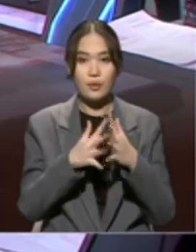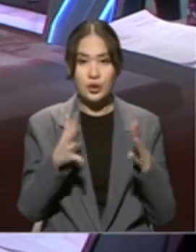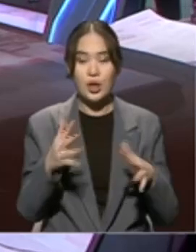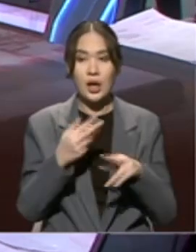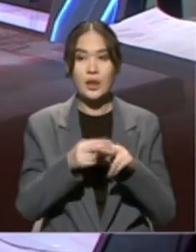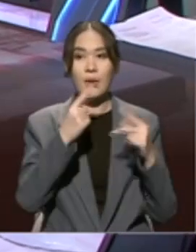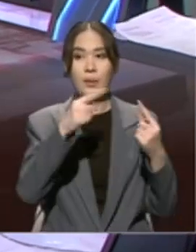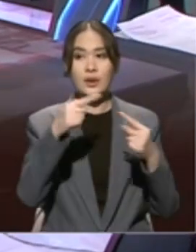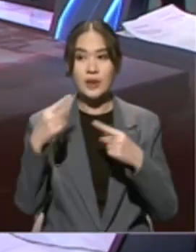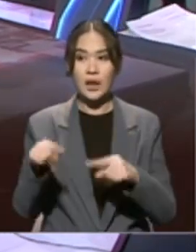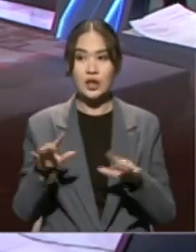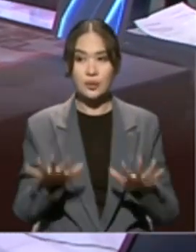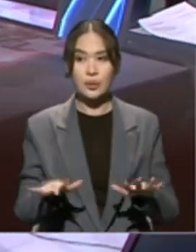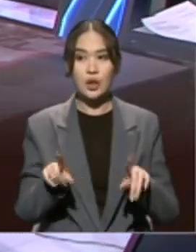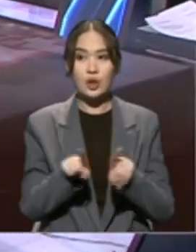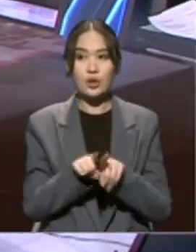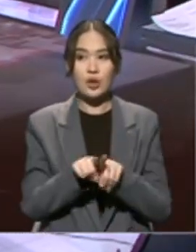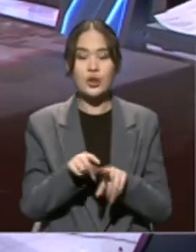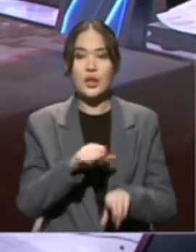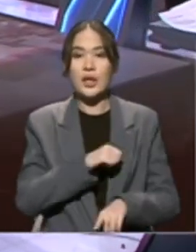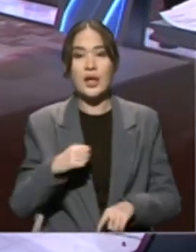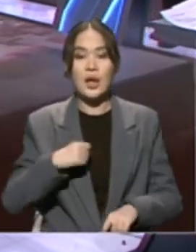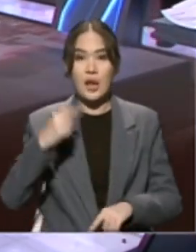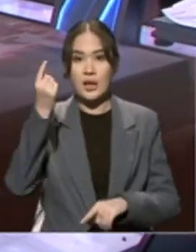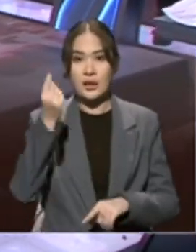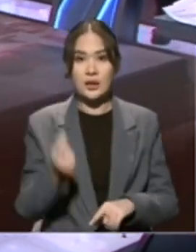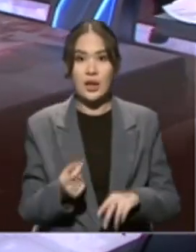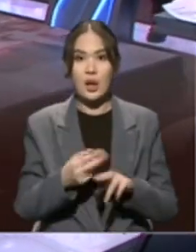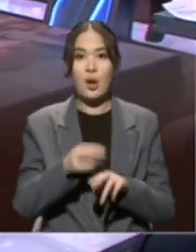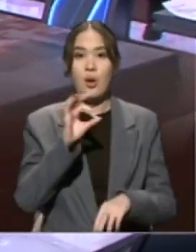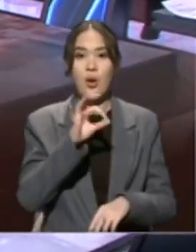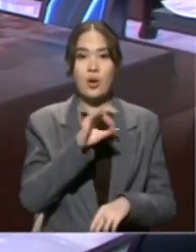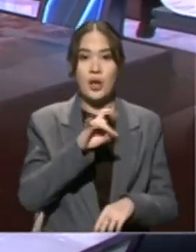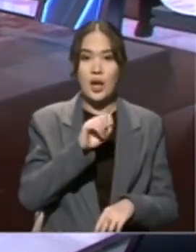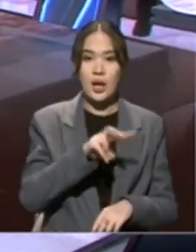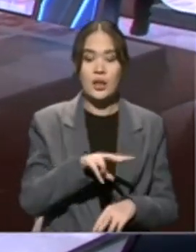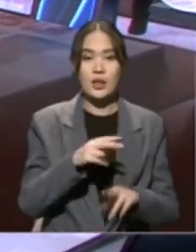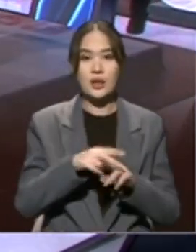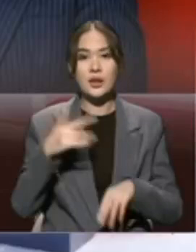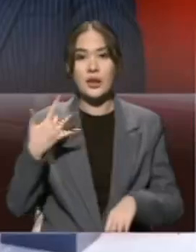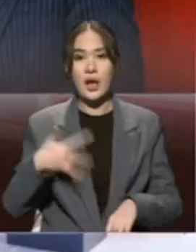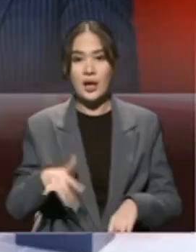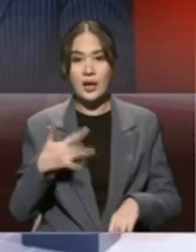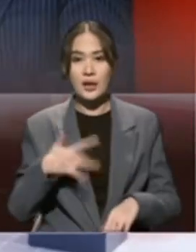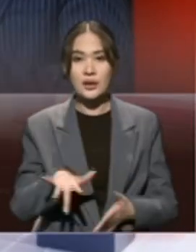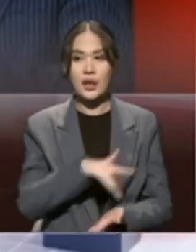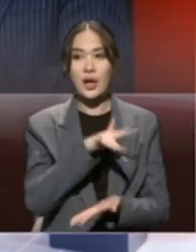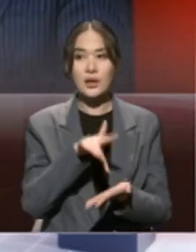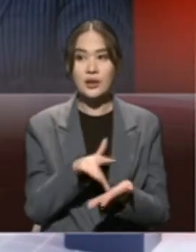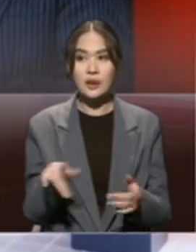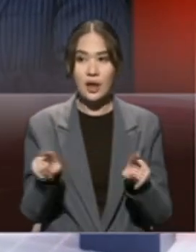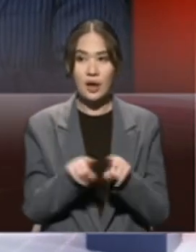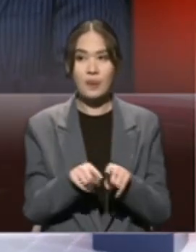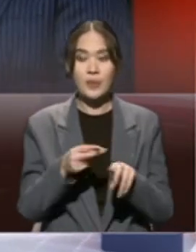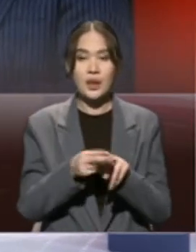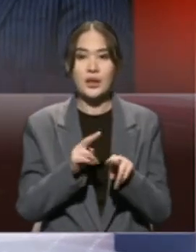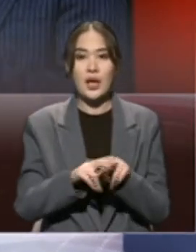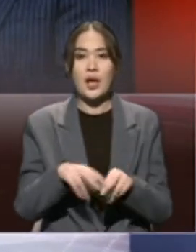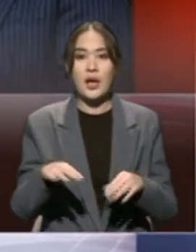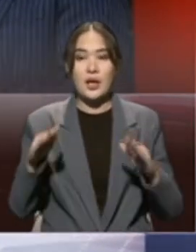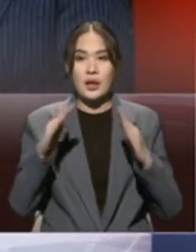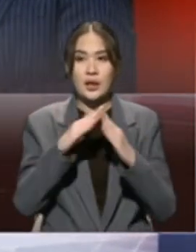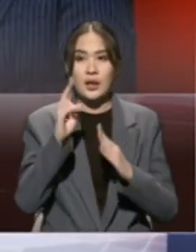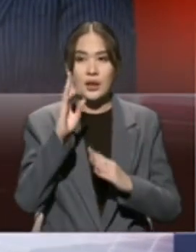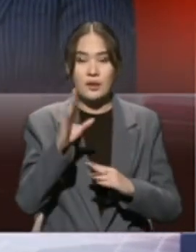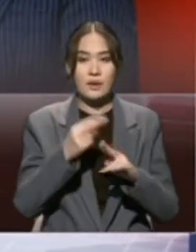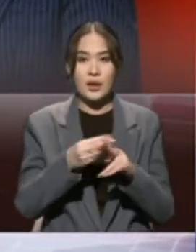жерде өңірлерде де бар ақпарат. Мынау ең арзан бағамен сатылатын Орал, Тараз сияқты қалалардың өздерінде қазір баспананың бағасы